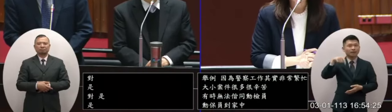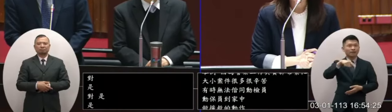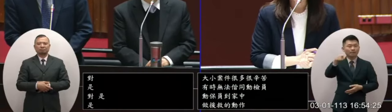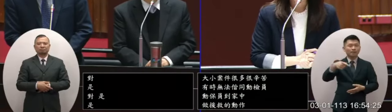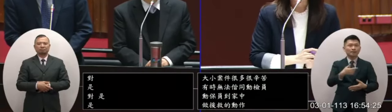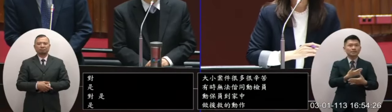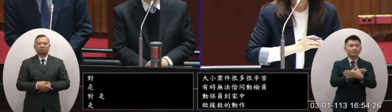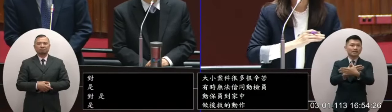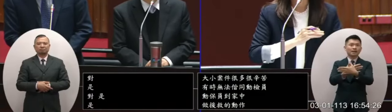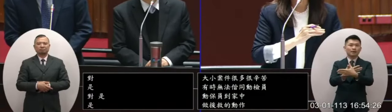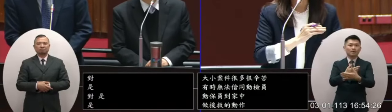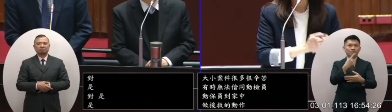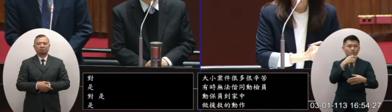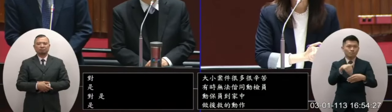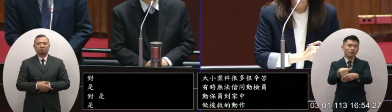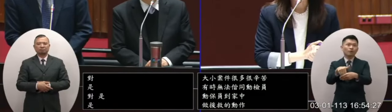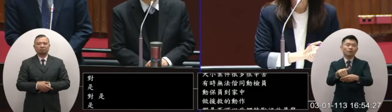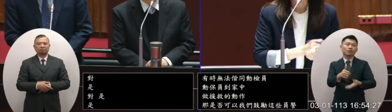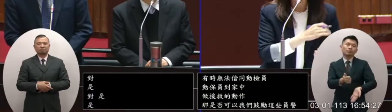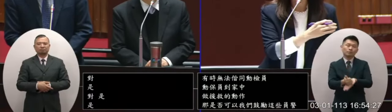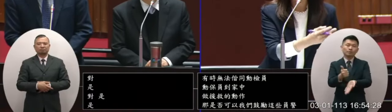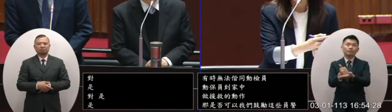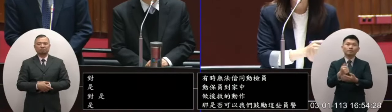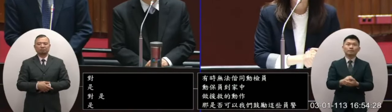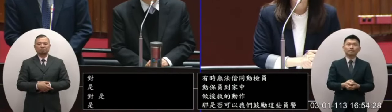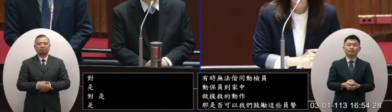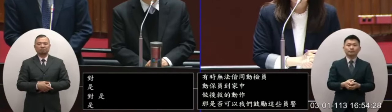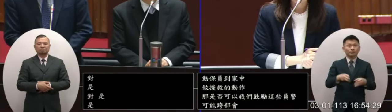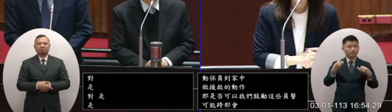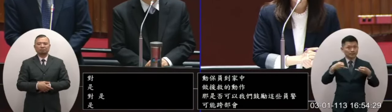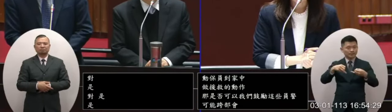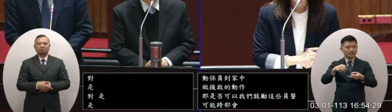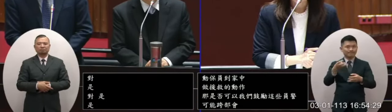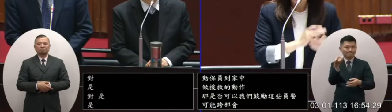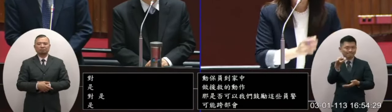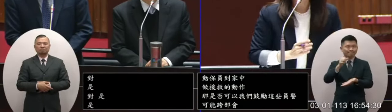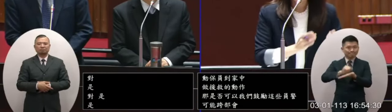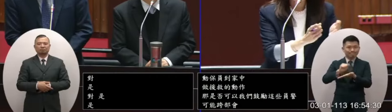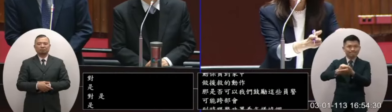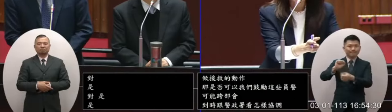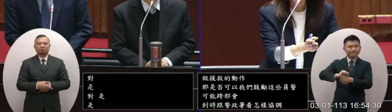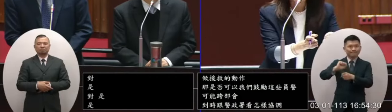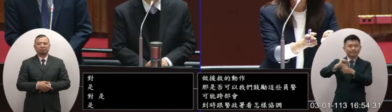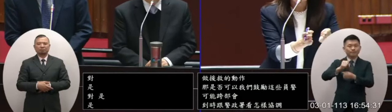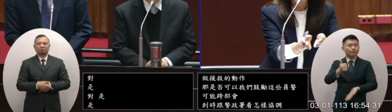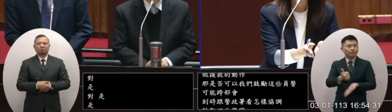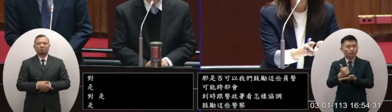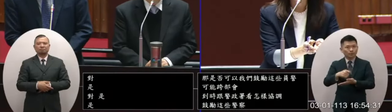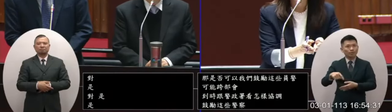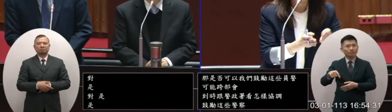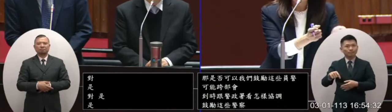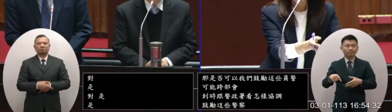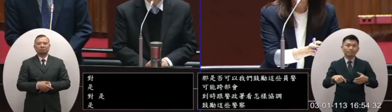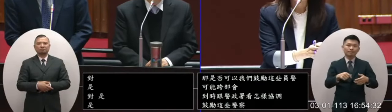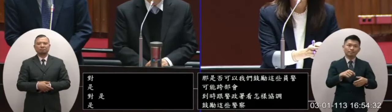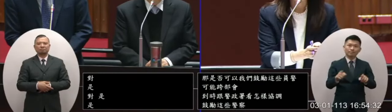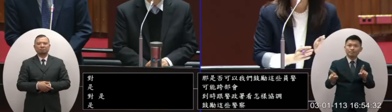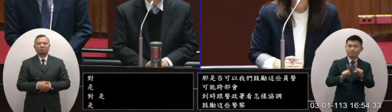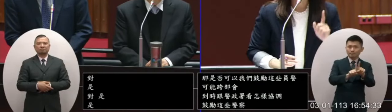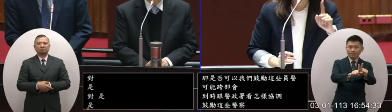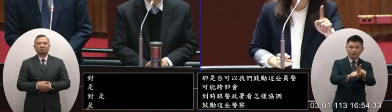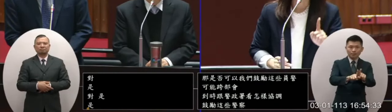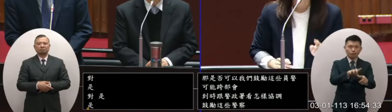些机制，然后他们可以有一些所谓的绩效上面的绩点，然后鼓励他们去陪同来